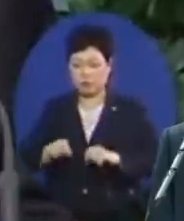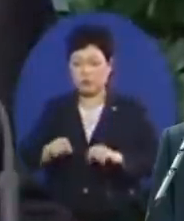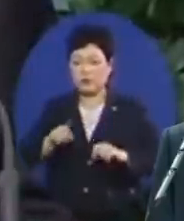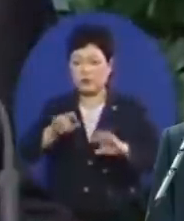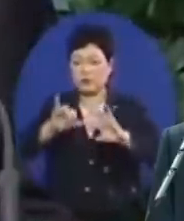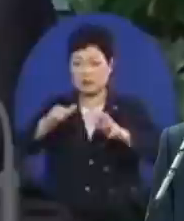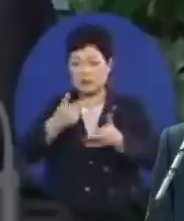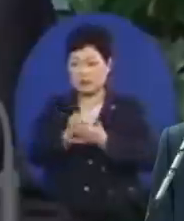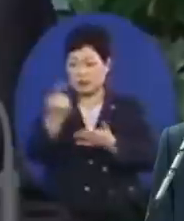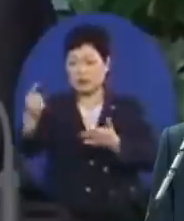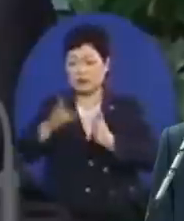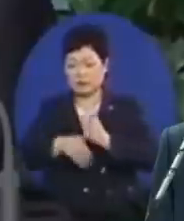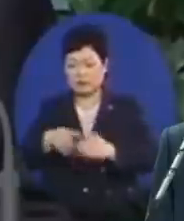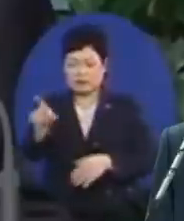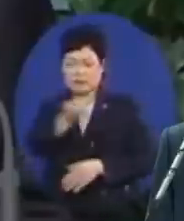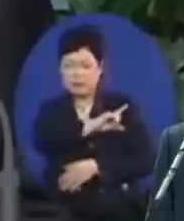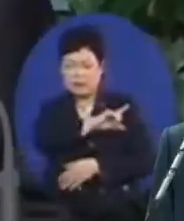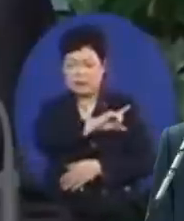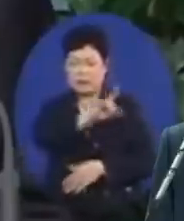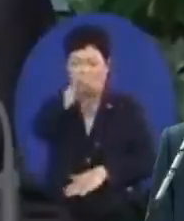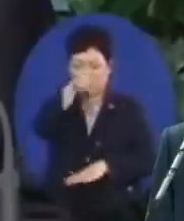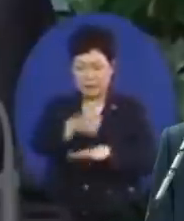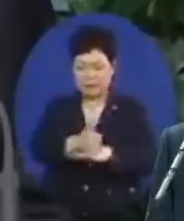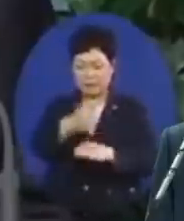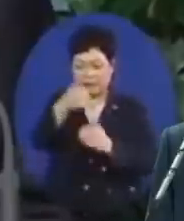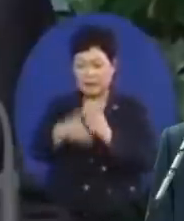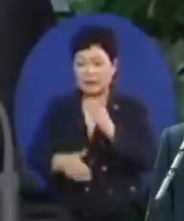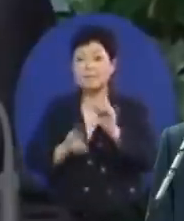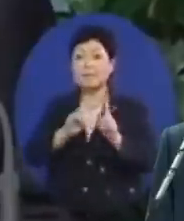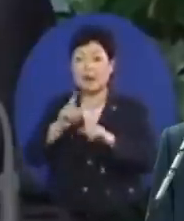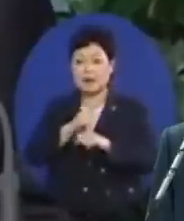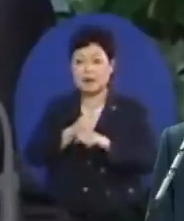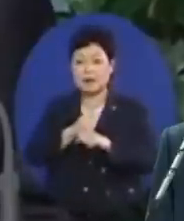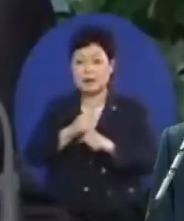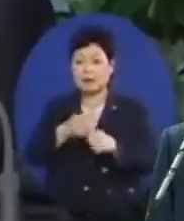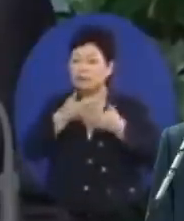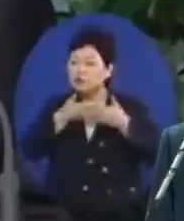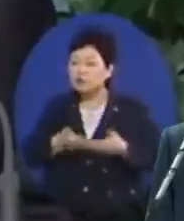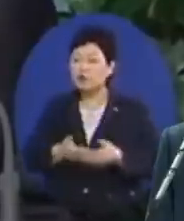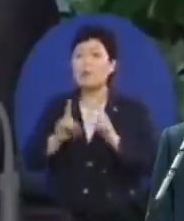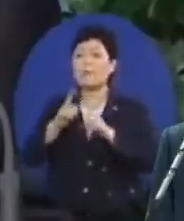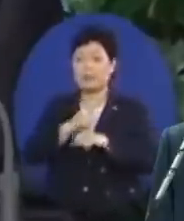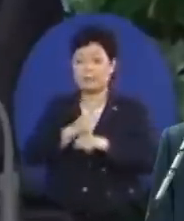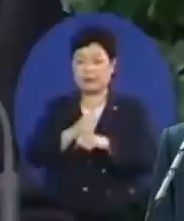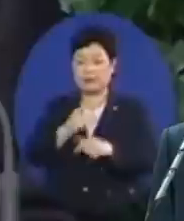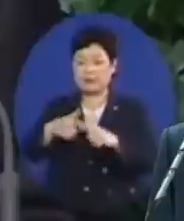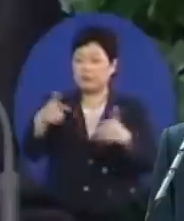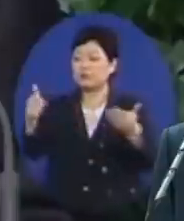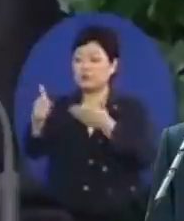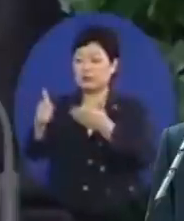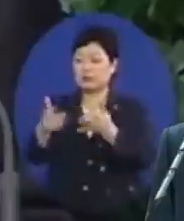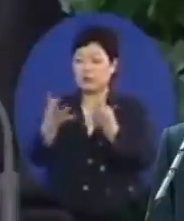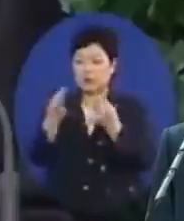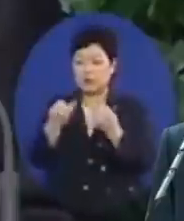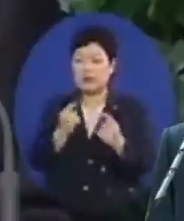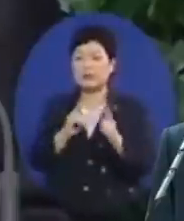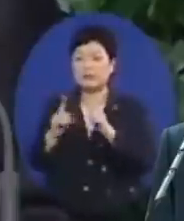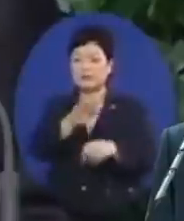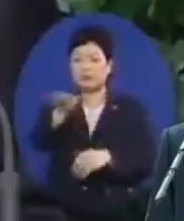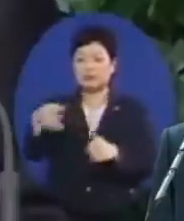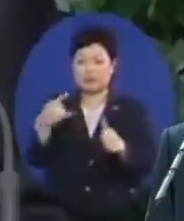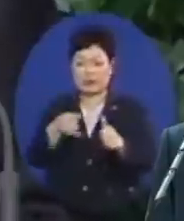때 제일 마지막에 남기는 말이 중요한 말 아닙니까? 예수님이 수많은 말씀을